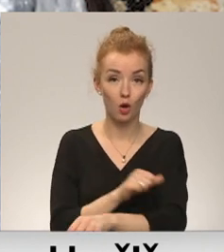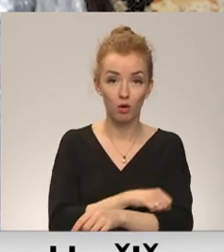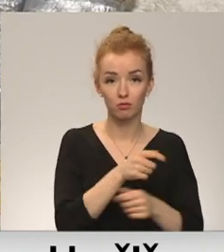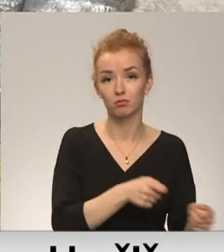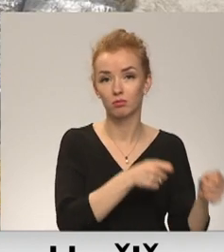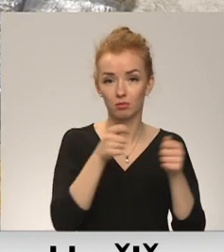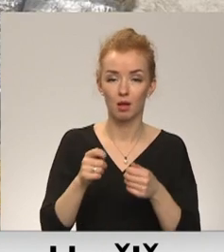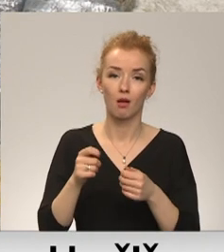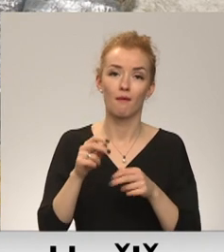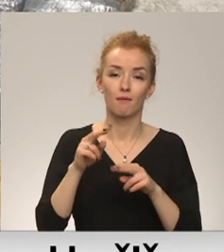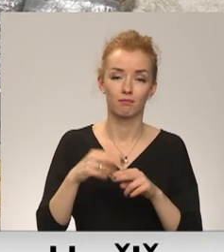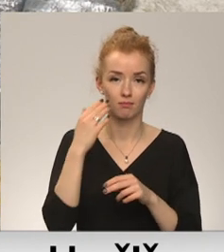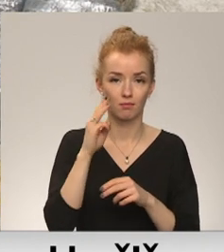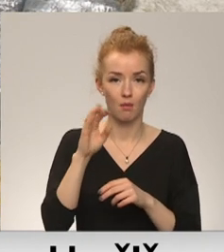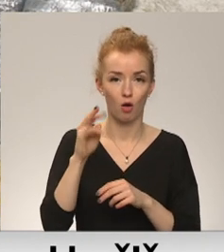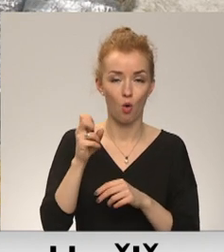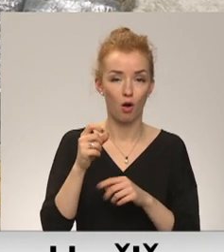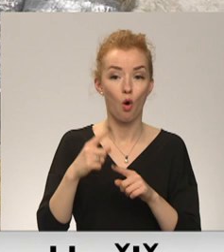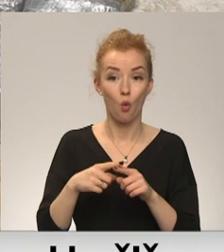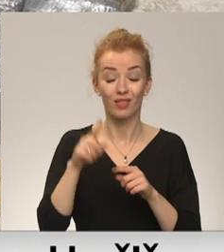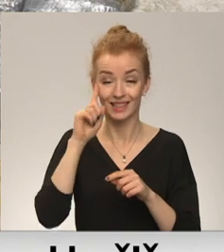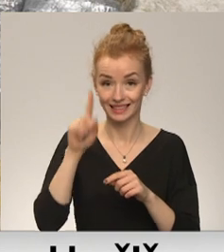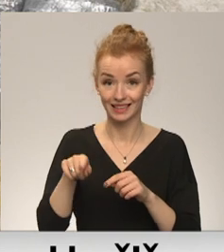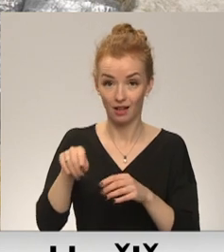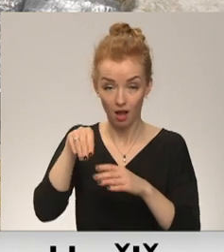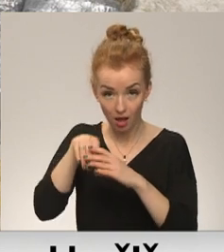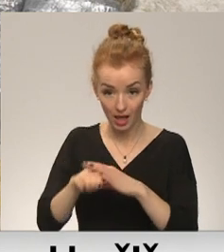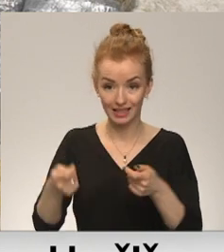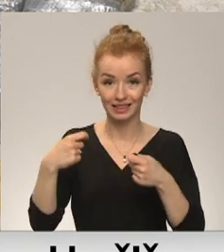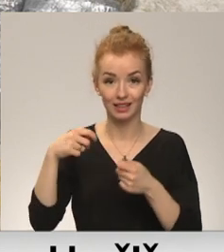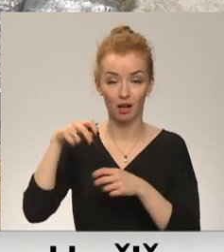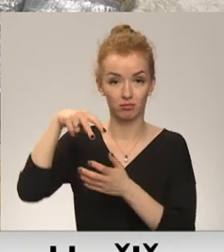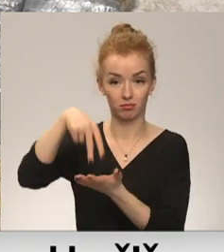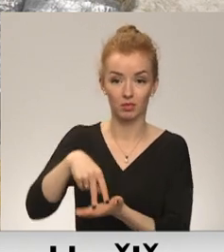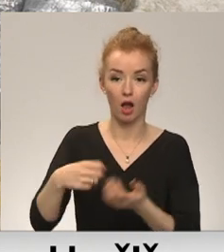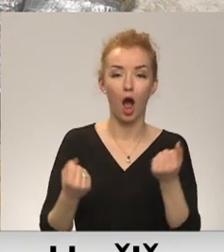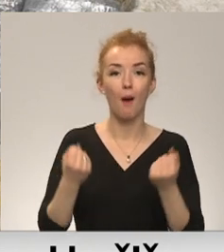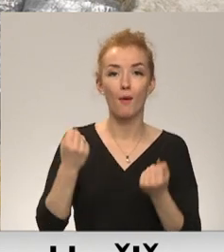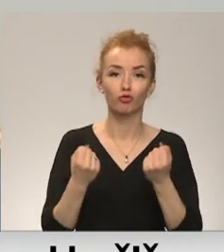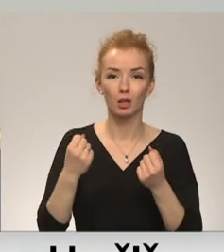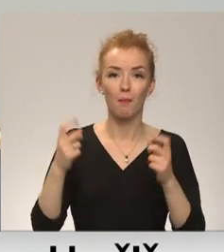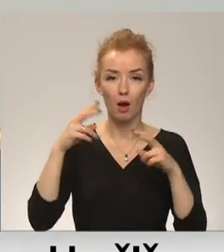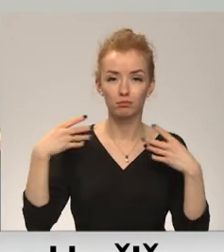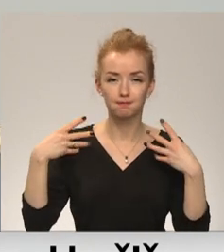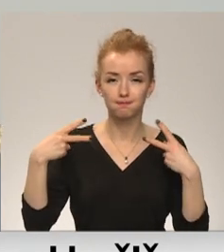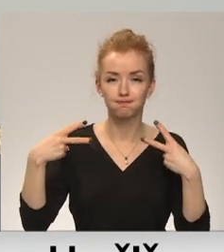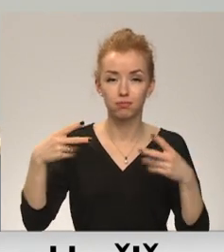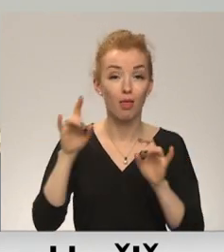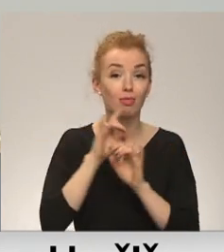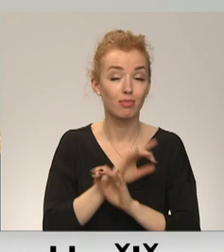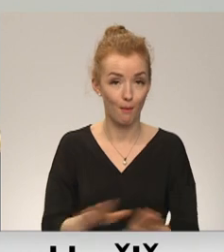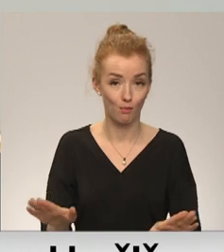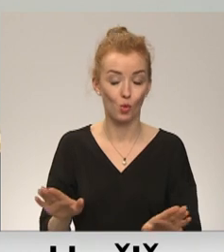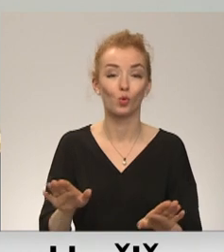Marokas. Persona, kura pārvadāja narkotikas, zināja, ka ievietojot treilerā zirgus, automašīna netiks skanēta. Tad izvedām zirgus